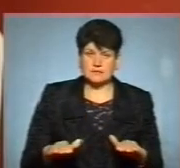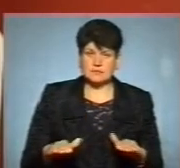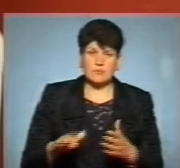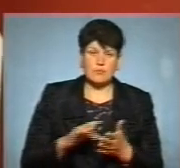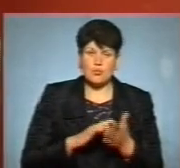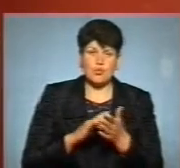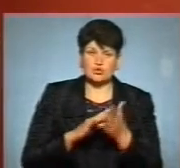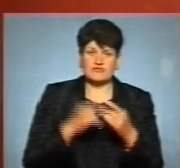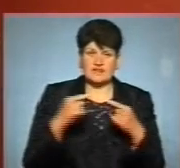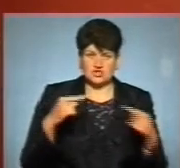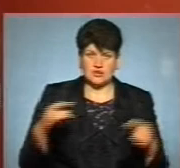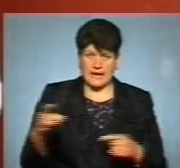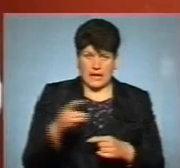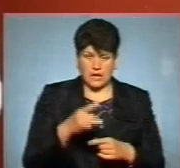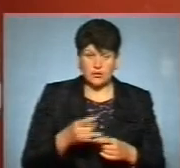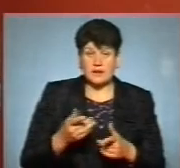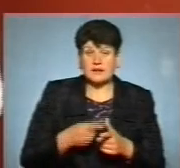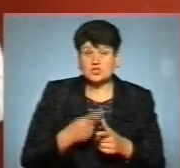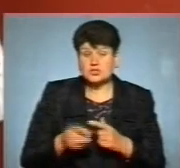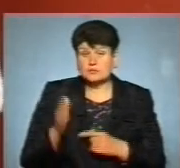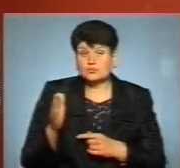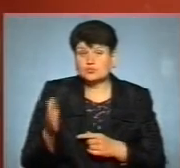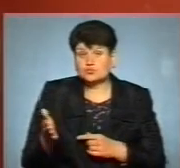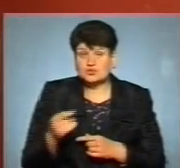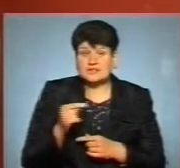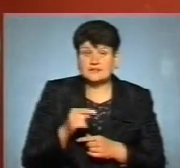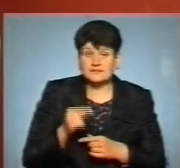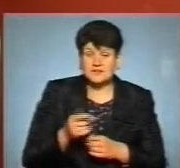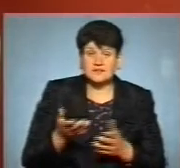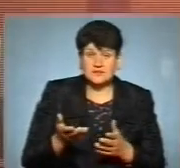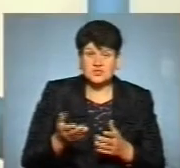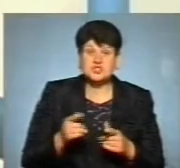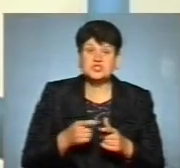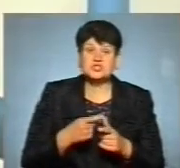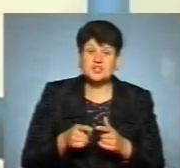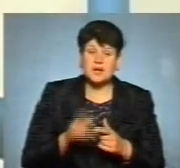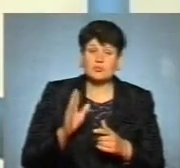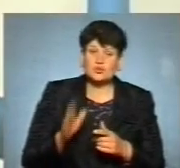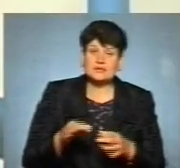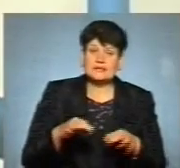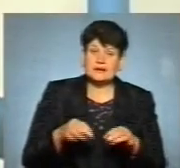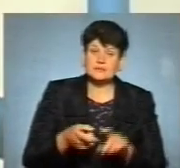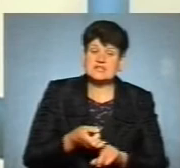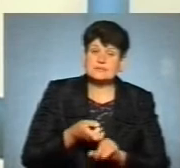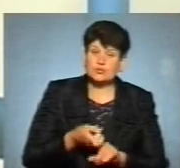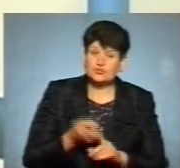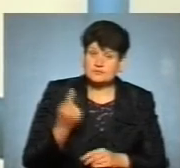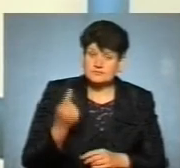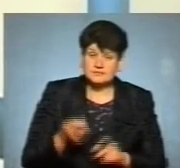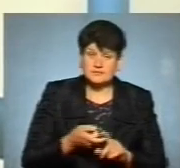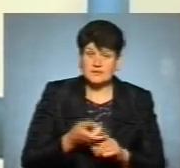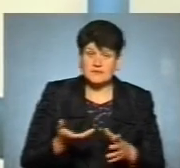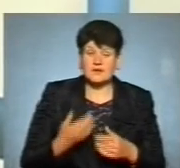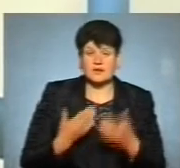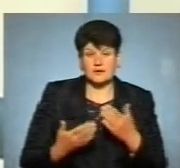інші регіони, але все ж таки, чи відбудеться він наразі? Знову ж таки, чи буде транспортне сполучення, це залежить від Але